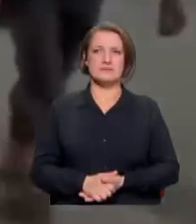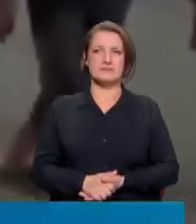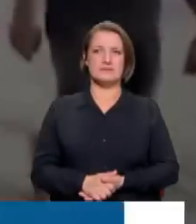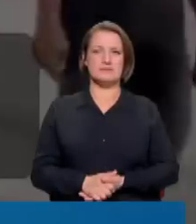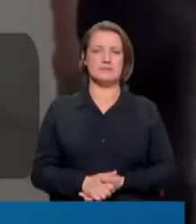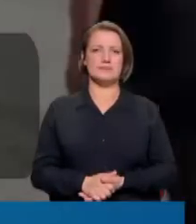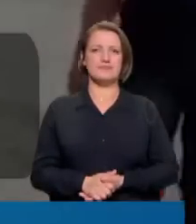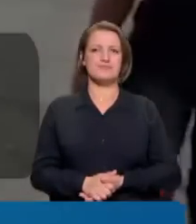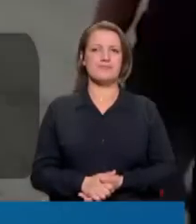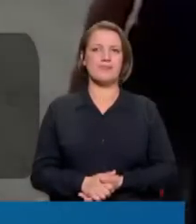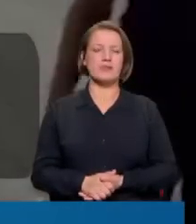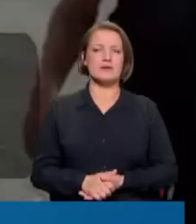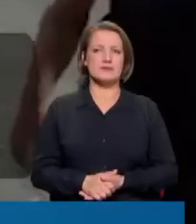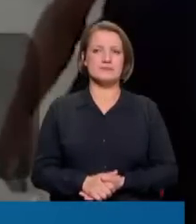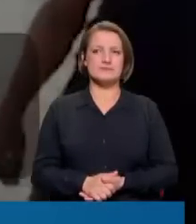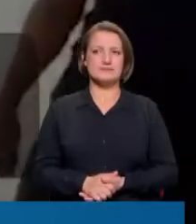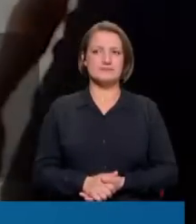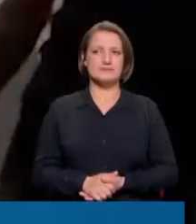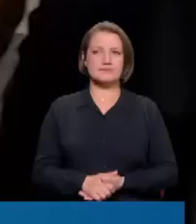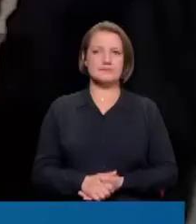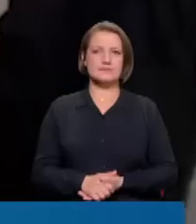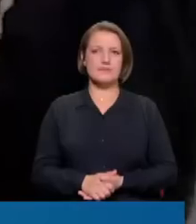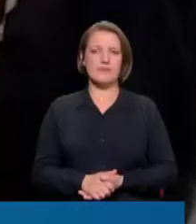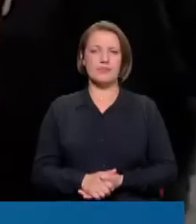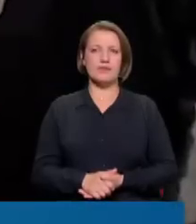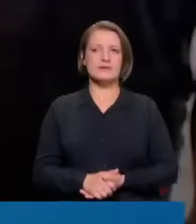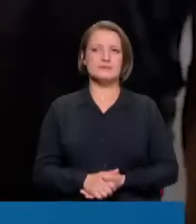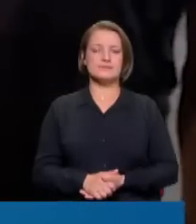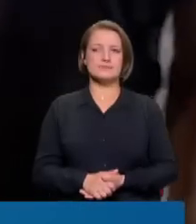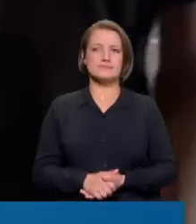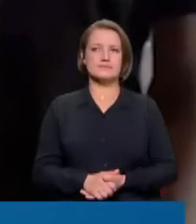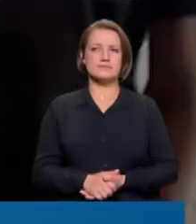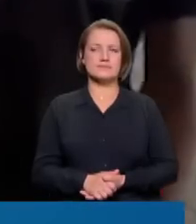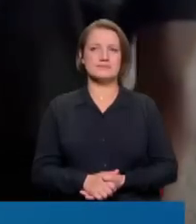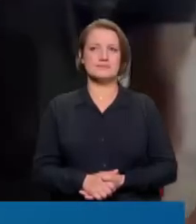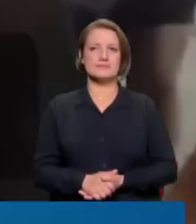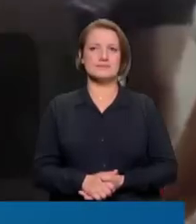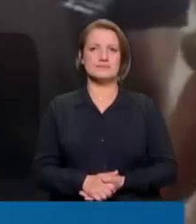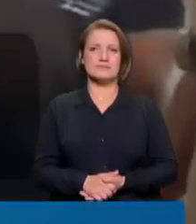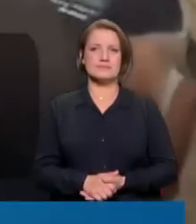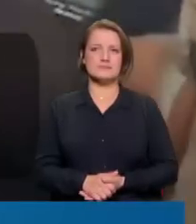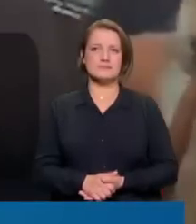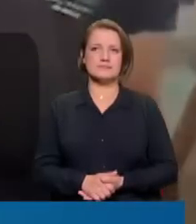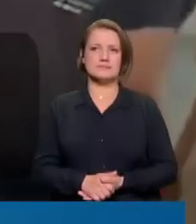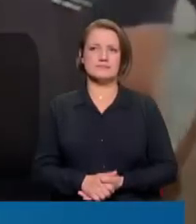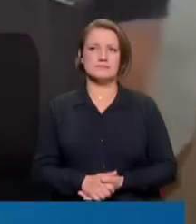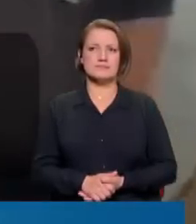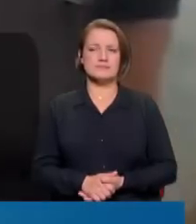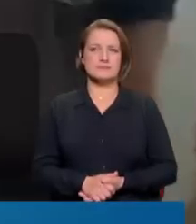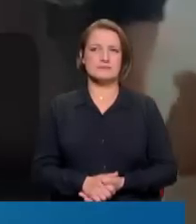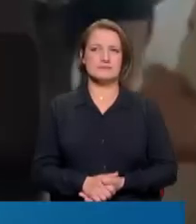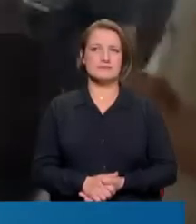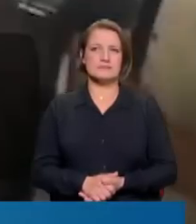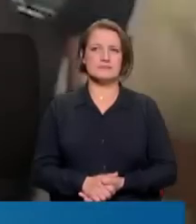artıyor Küçücük çocuklar ölüyor yetişemiyoruz Halimize bir Baksanıza bizim kanımız diğer insanların kanından farklı mı bunlar